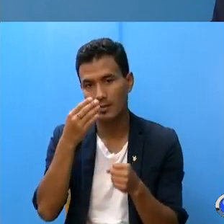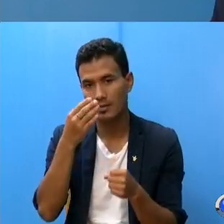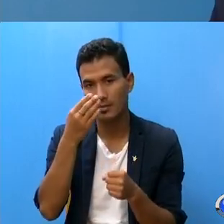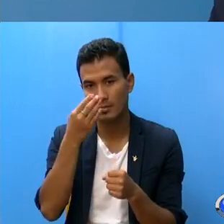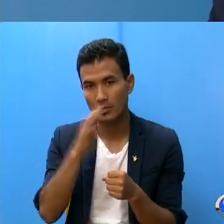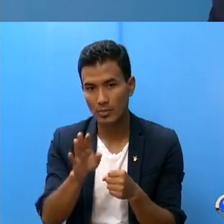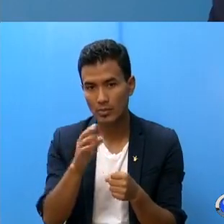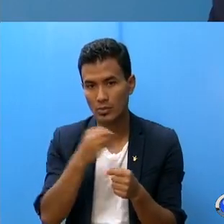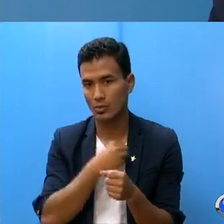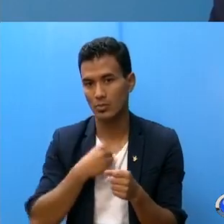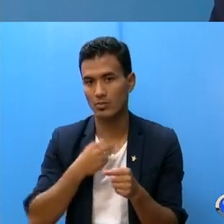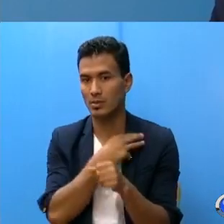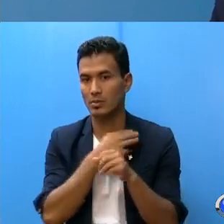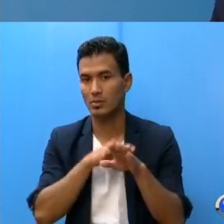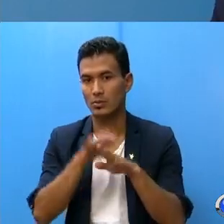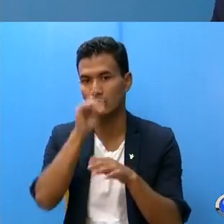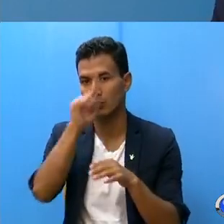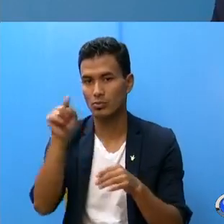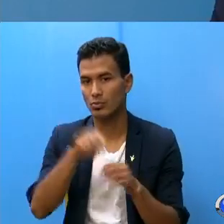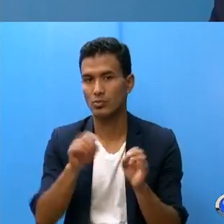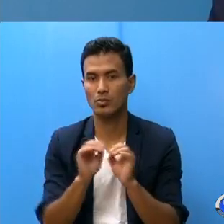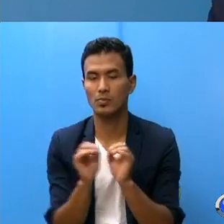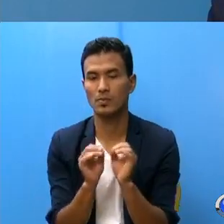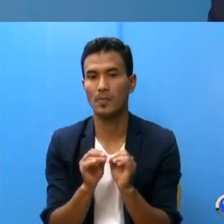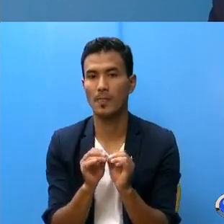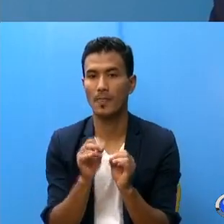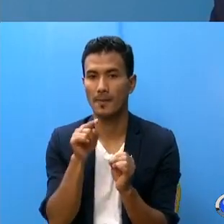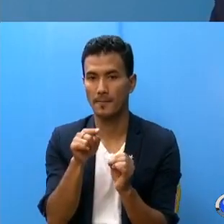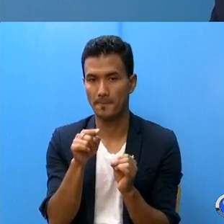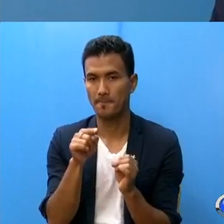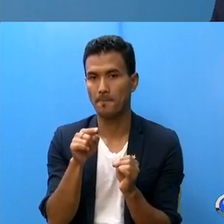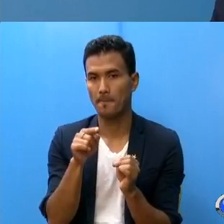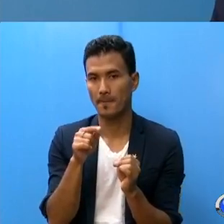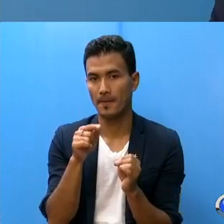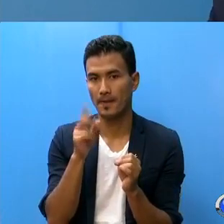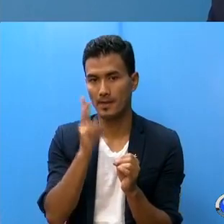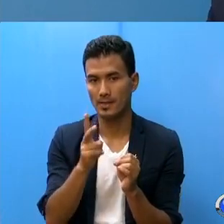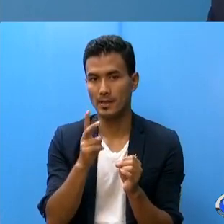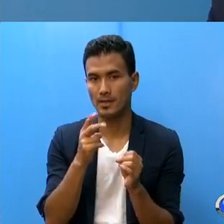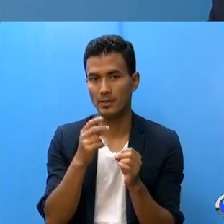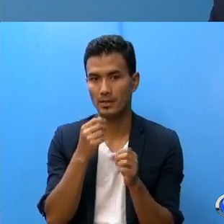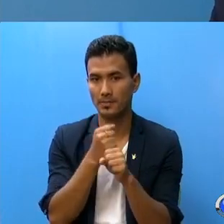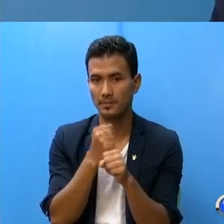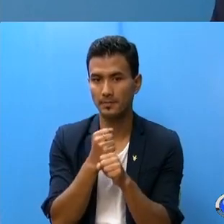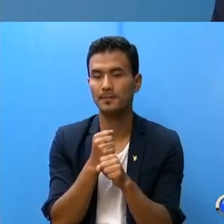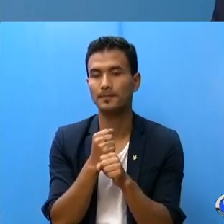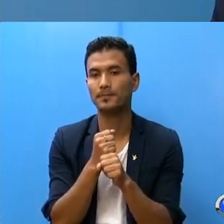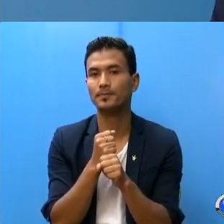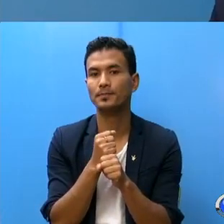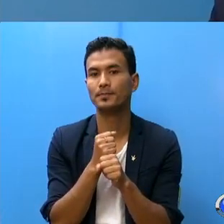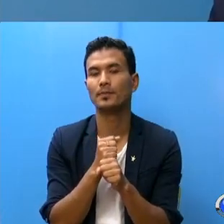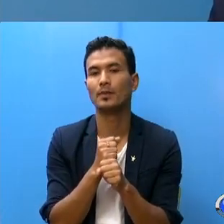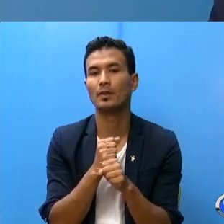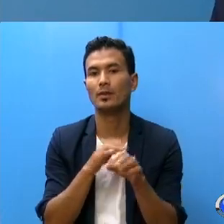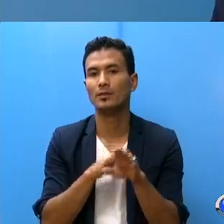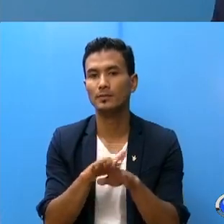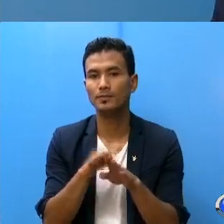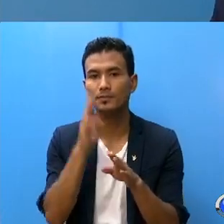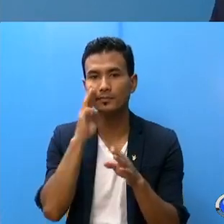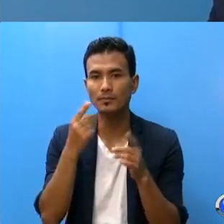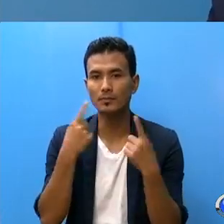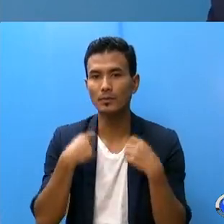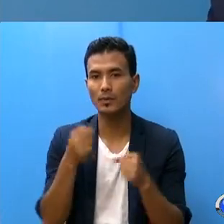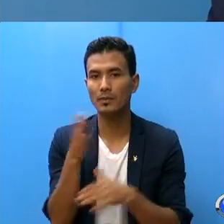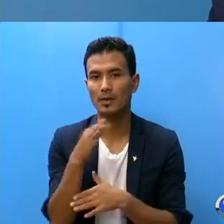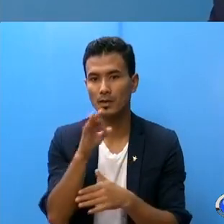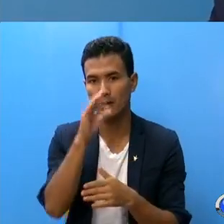स्वास्थ कार्मी को कुणी पनी दोसरा दैना एसमा एसता ग्रेंडित कार्या कार्यमा स्वास्थ